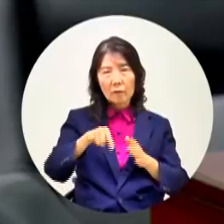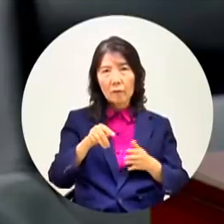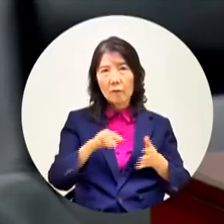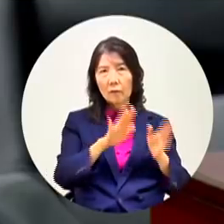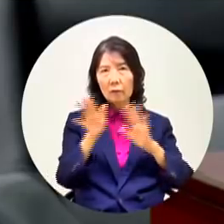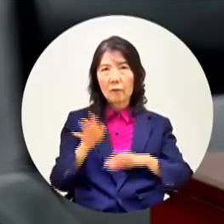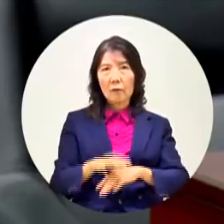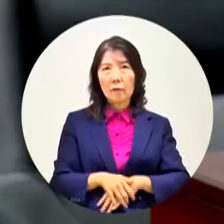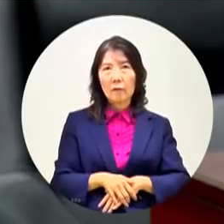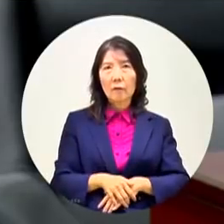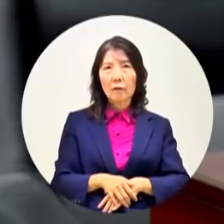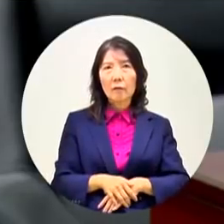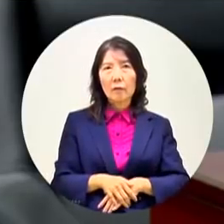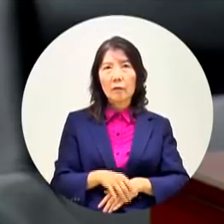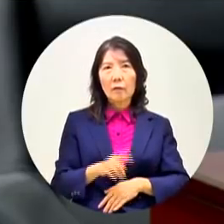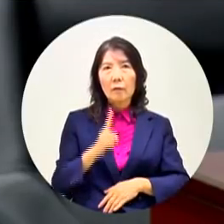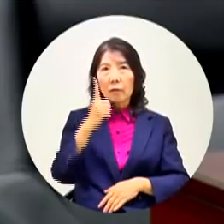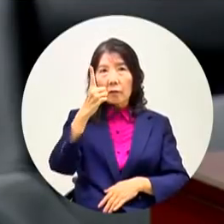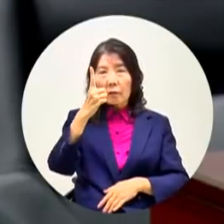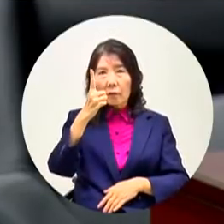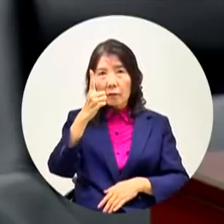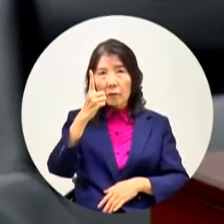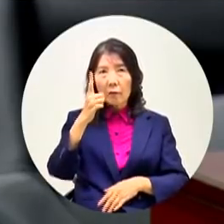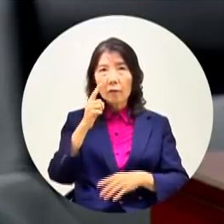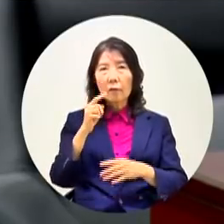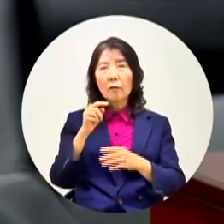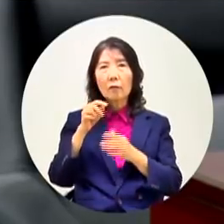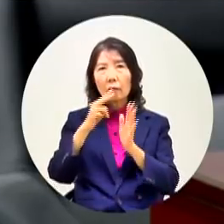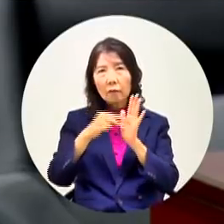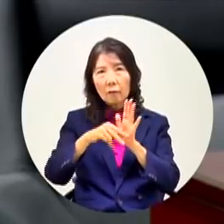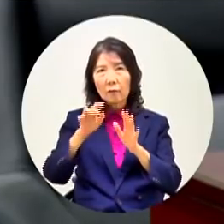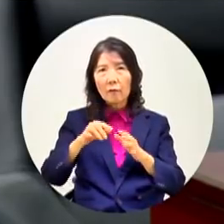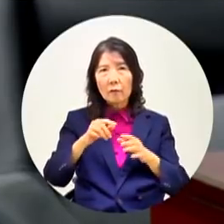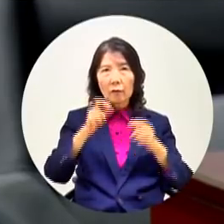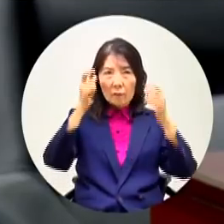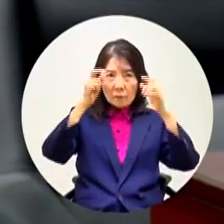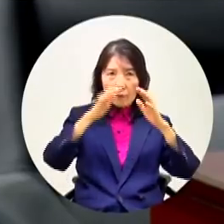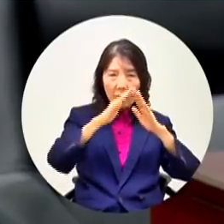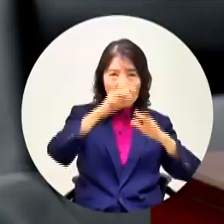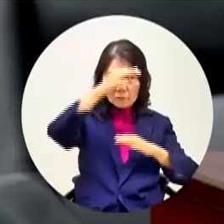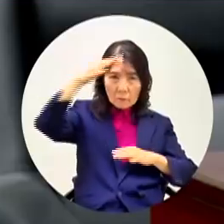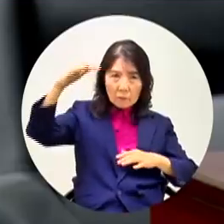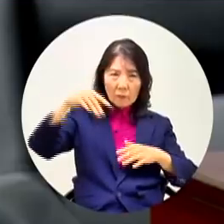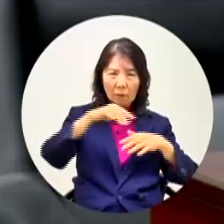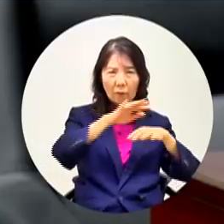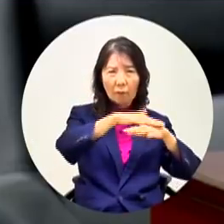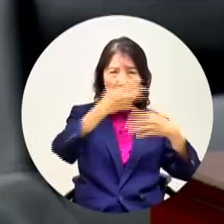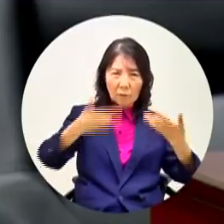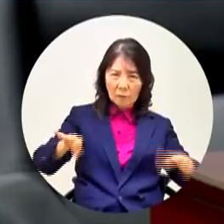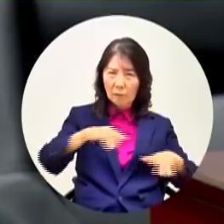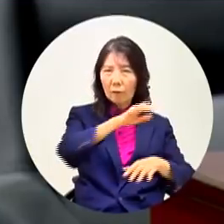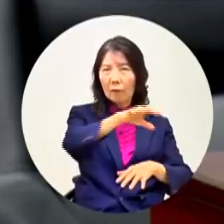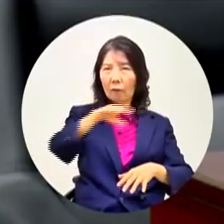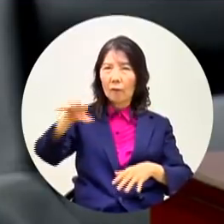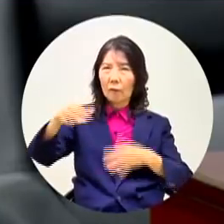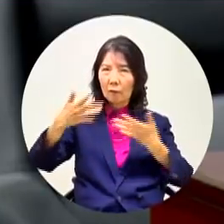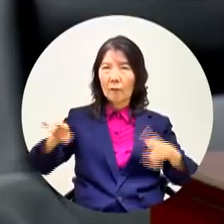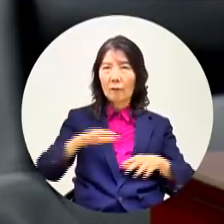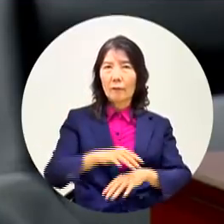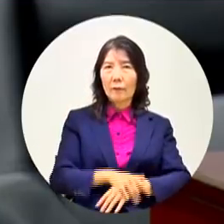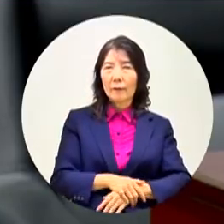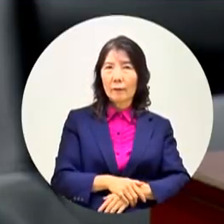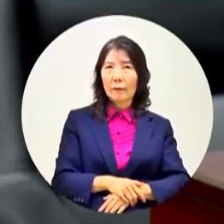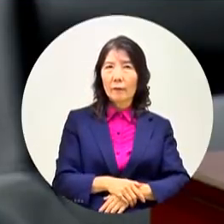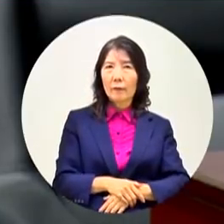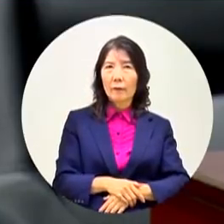个单位举例而已哦。这凤山包括整个大高雄是最非常的多，这个案例非常多，是